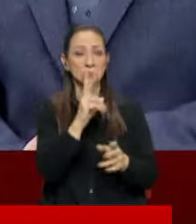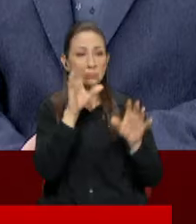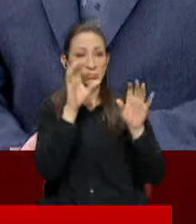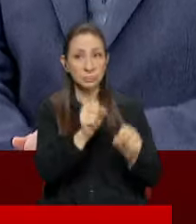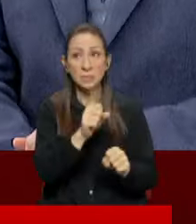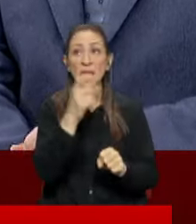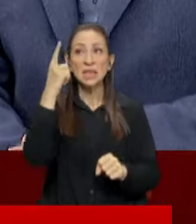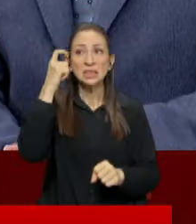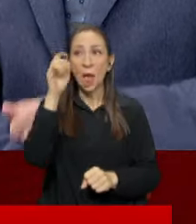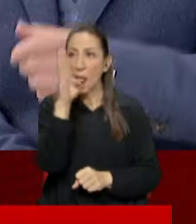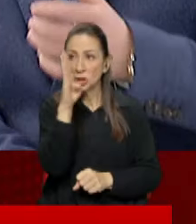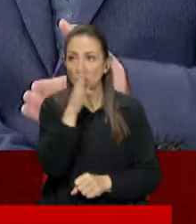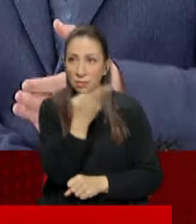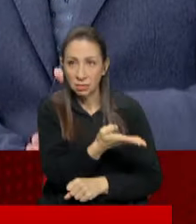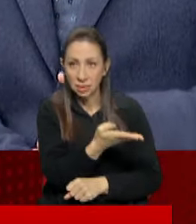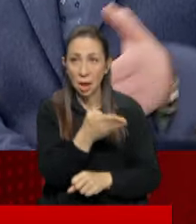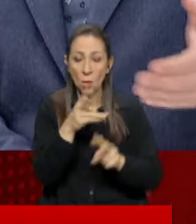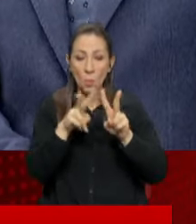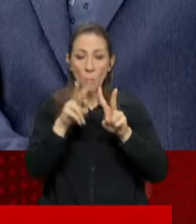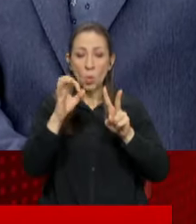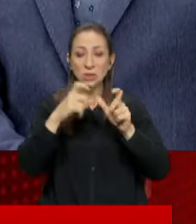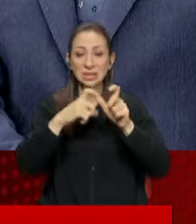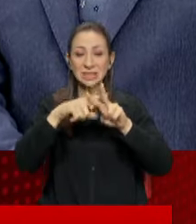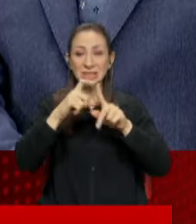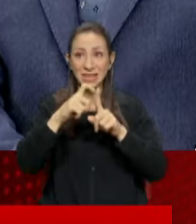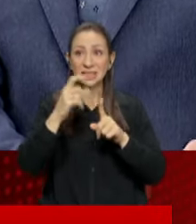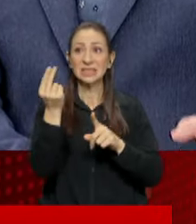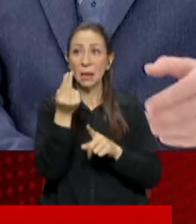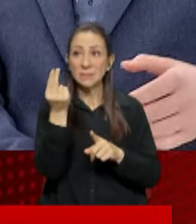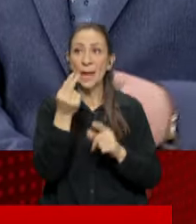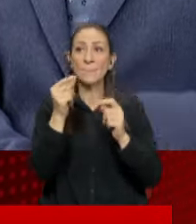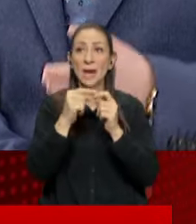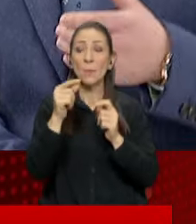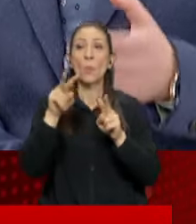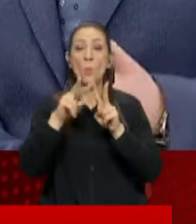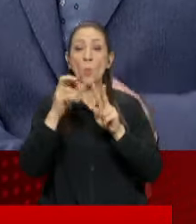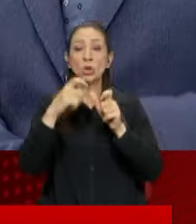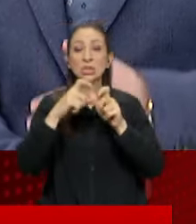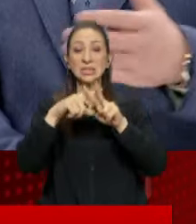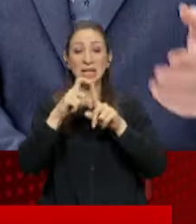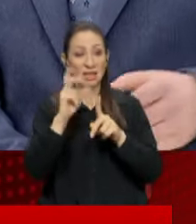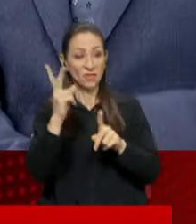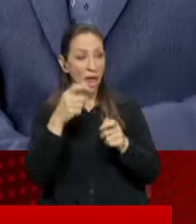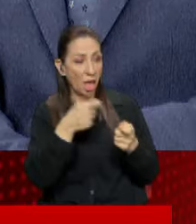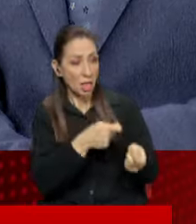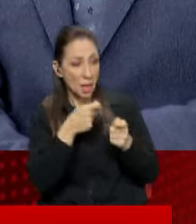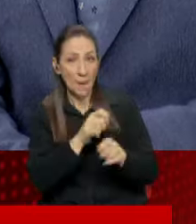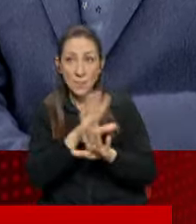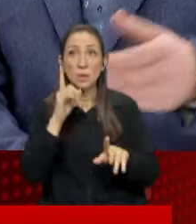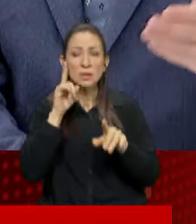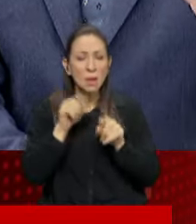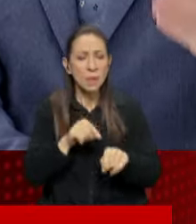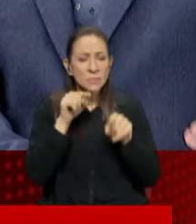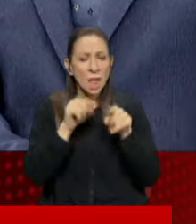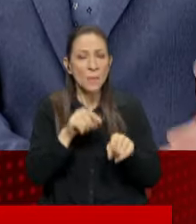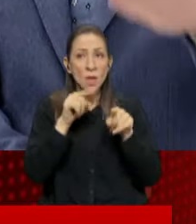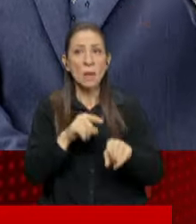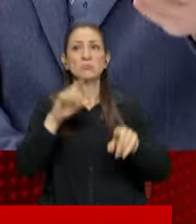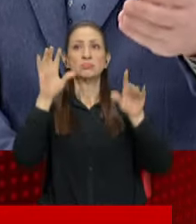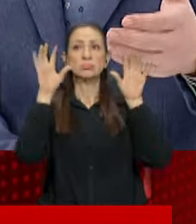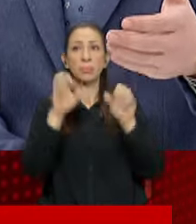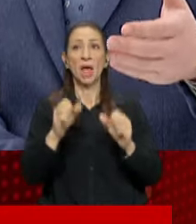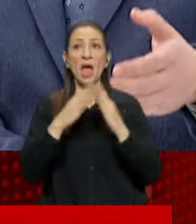ki İsrail ajanıymış, Mossad ajanıymış. Belgrad'da, Sırbistan'da Mossad tarafından eğitilmiş. Yürütülen tahkikat sonucunda o bilgilere ulaşıldı.